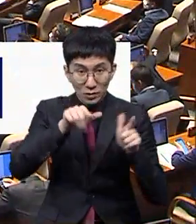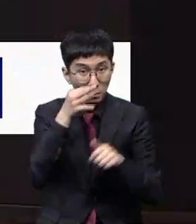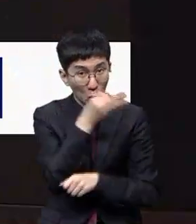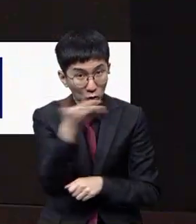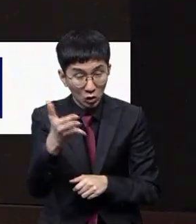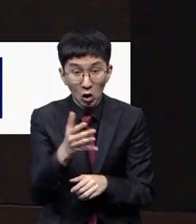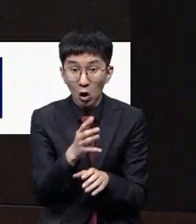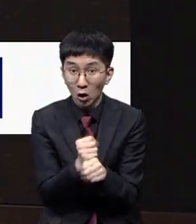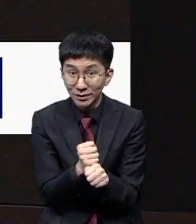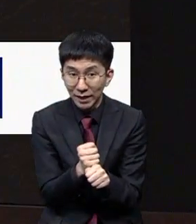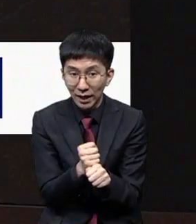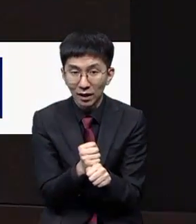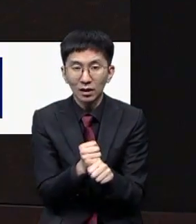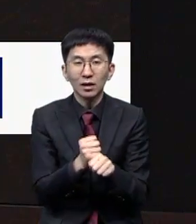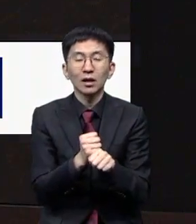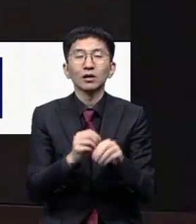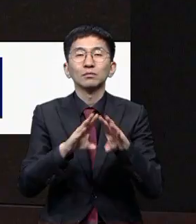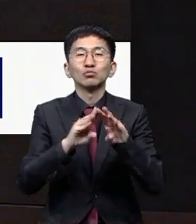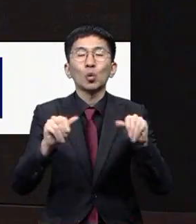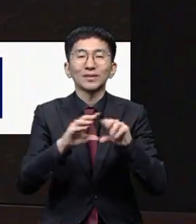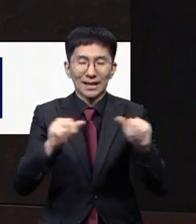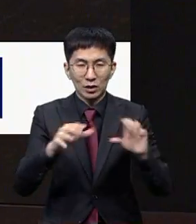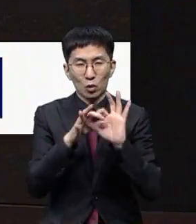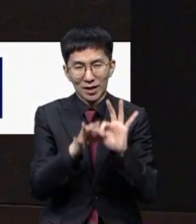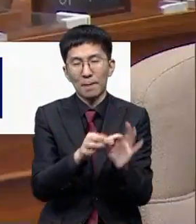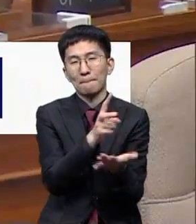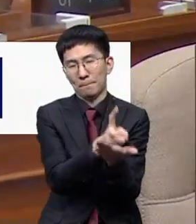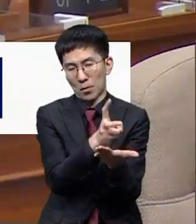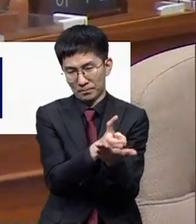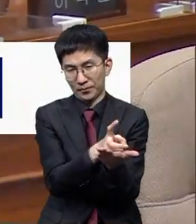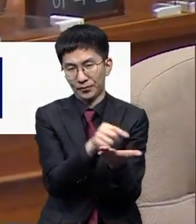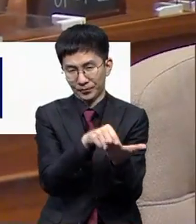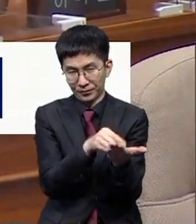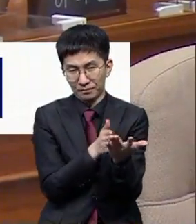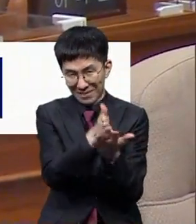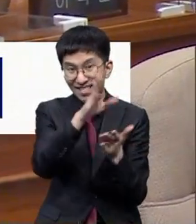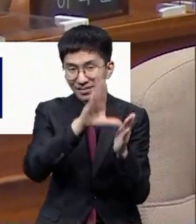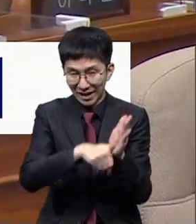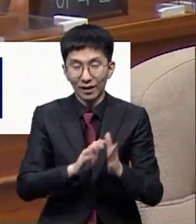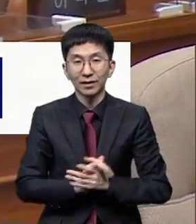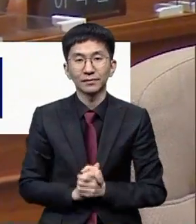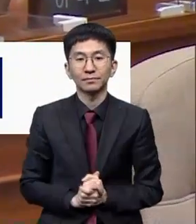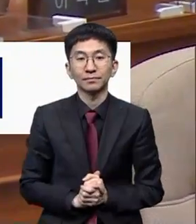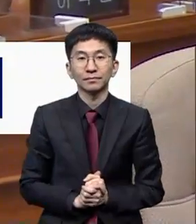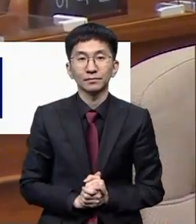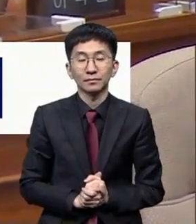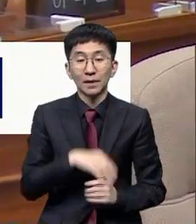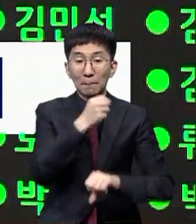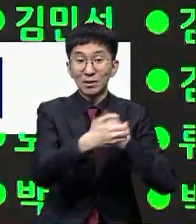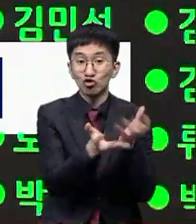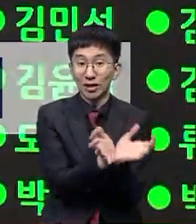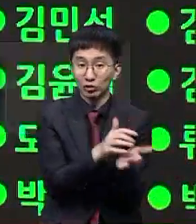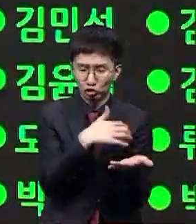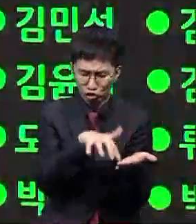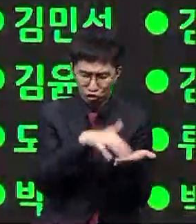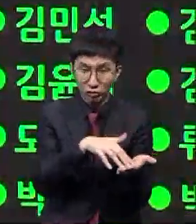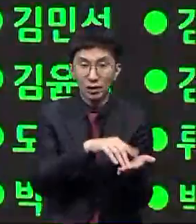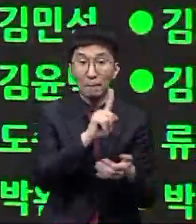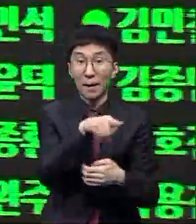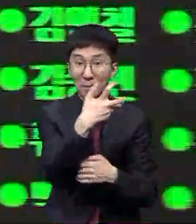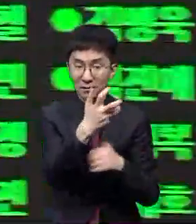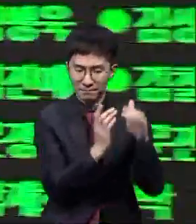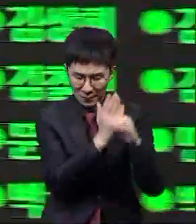건 임대차 보호법 등 이른바 부동산 임대차 3법의 처리였습니다. 민주당은 의석수의 힘으로